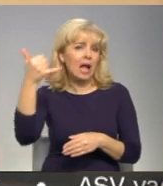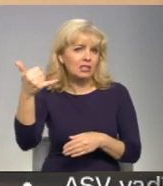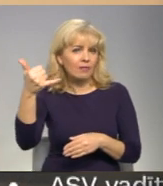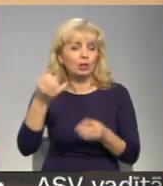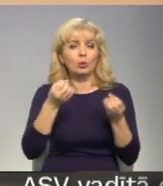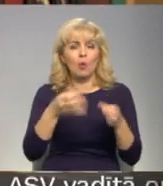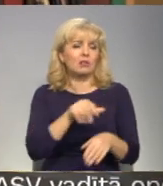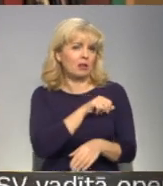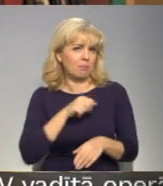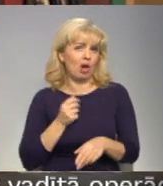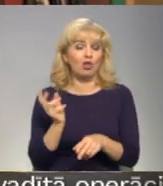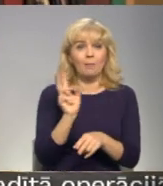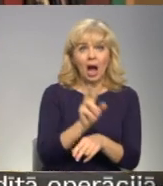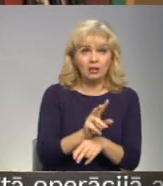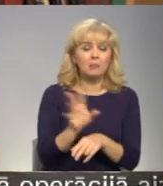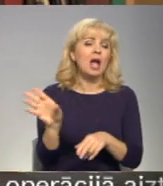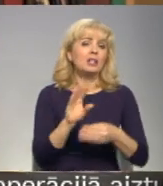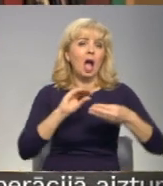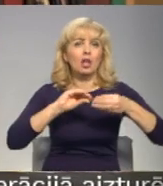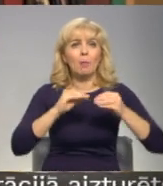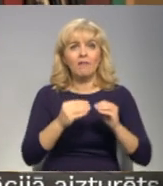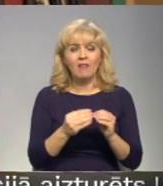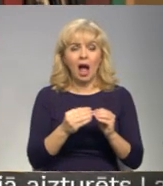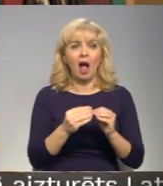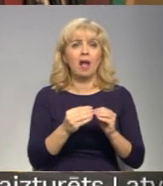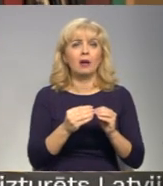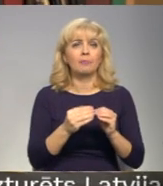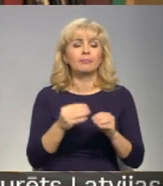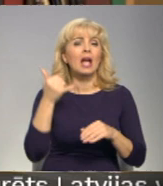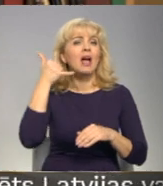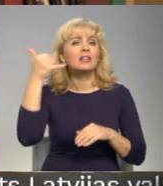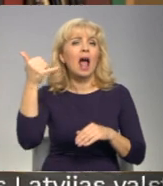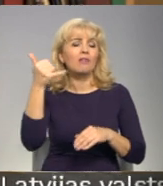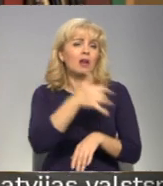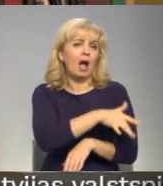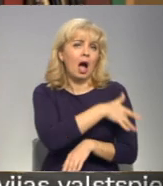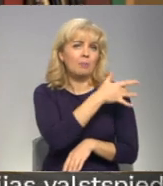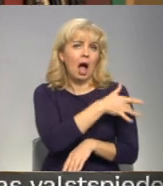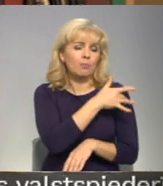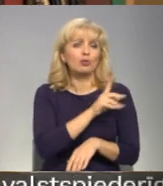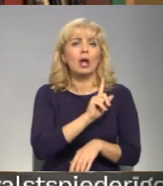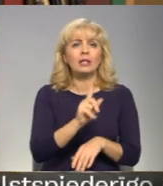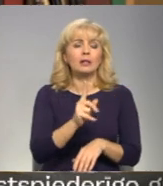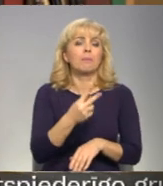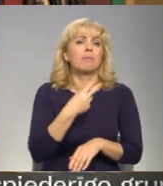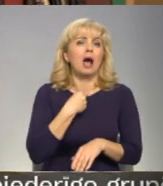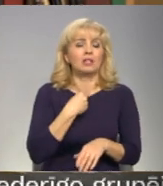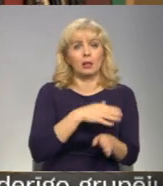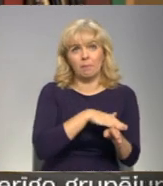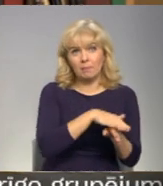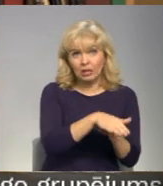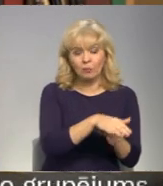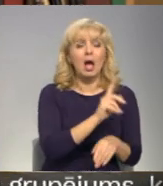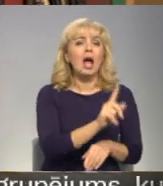nekā atnākt. Protams, ir jāņem vērā tas, ka telefoniskā apkalpošana ir pārsteiguma pilna,